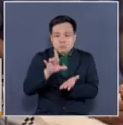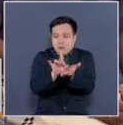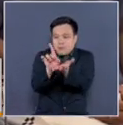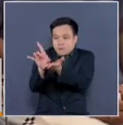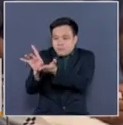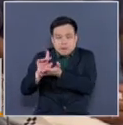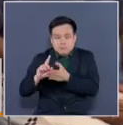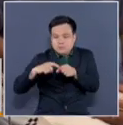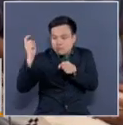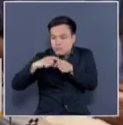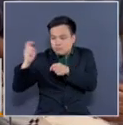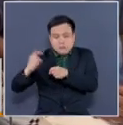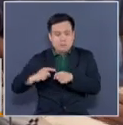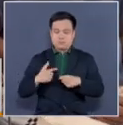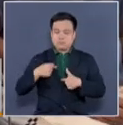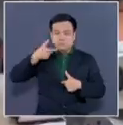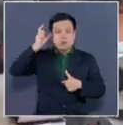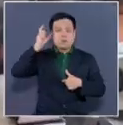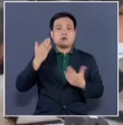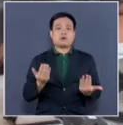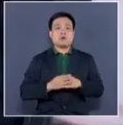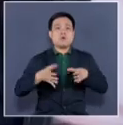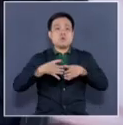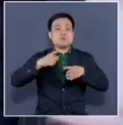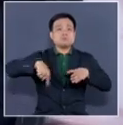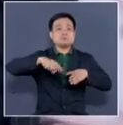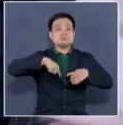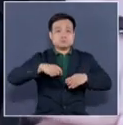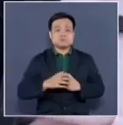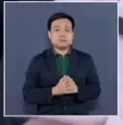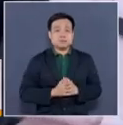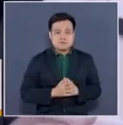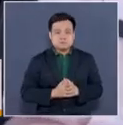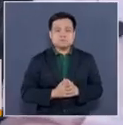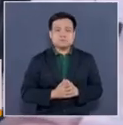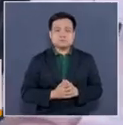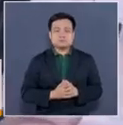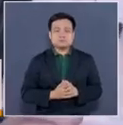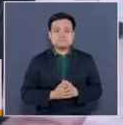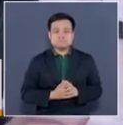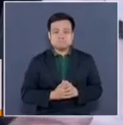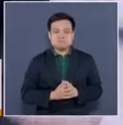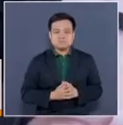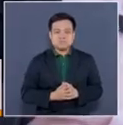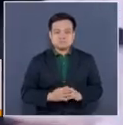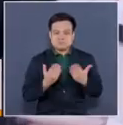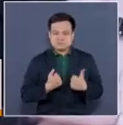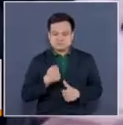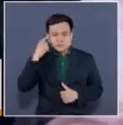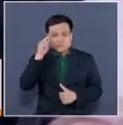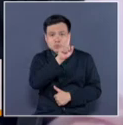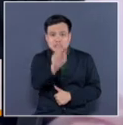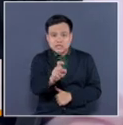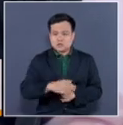เลย ใช่เดี๋ยวไปฟังชัดๆจากผู้เสียหายกันค่ะ คือเราเริ่มไม่ไว้ใจกับสิ่งที่ทุกๆคนเนี่ยได้โอนเงิน